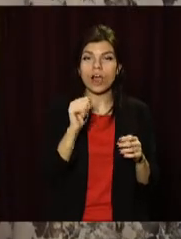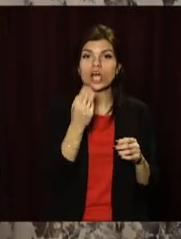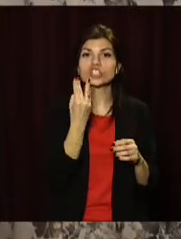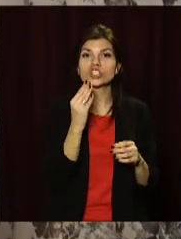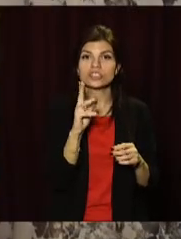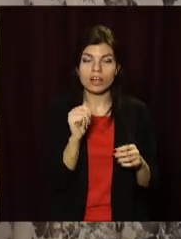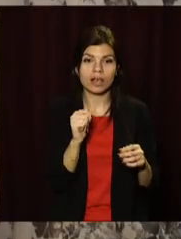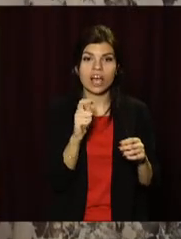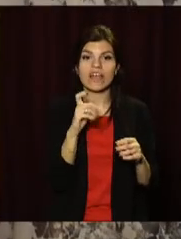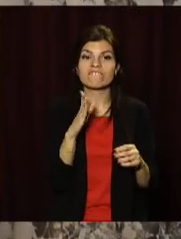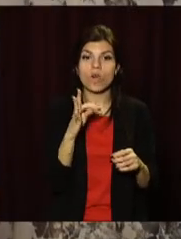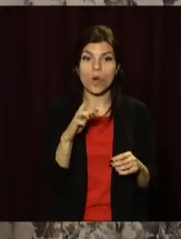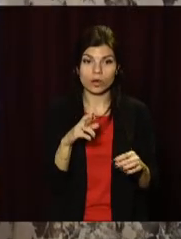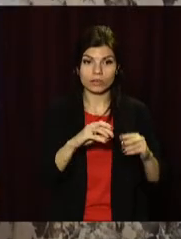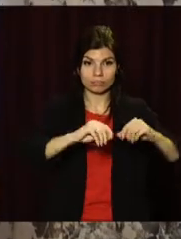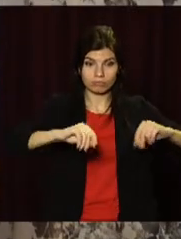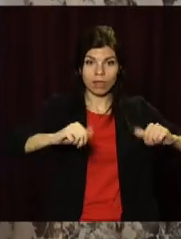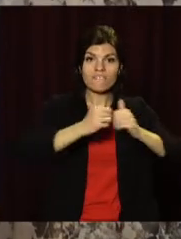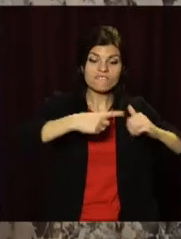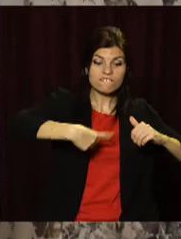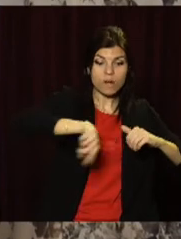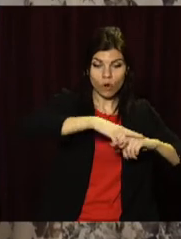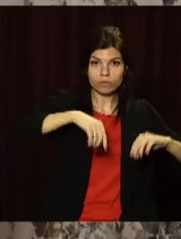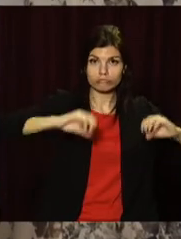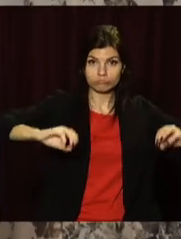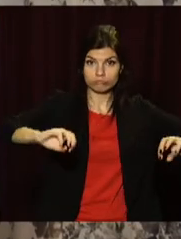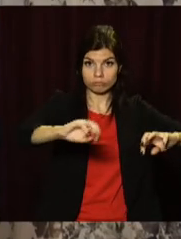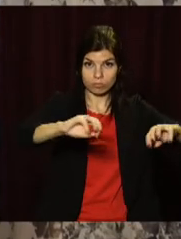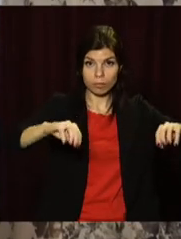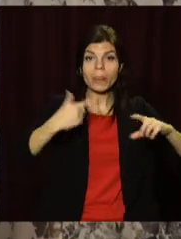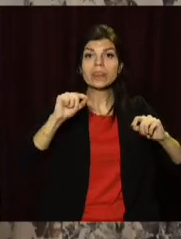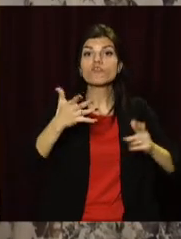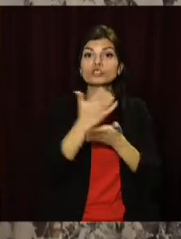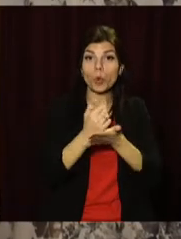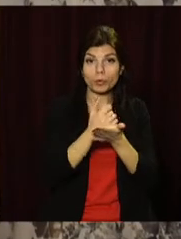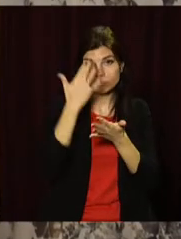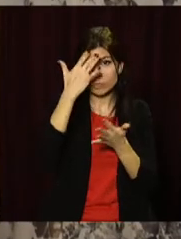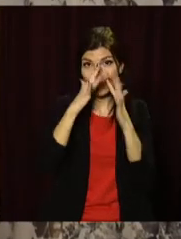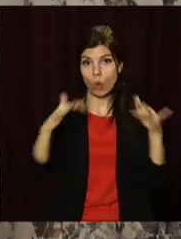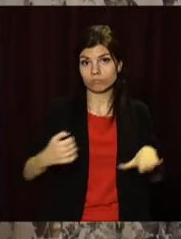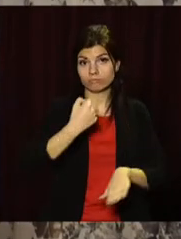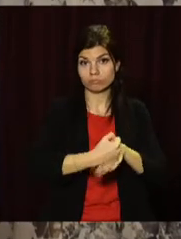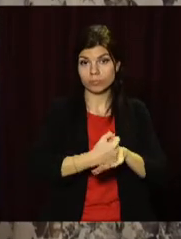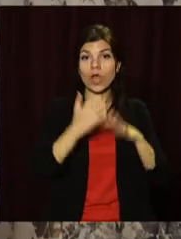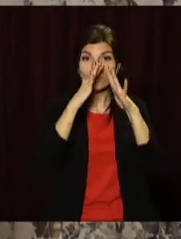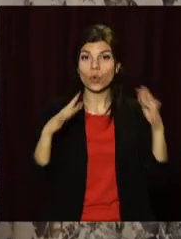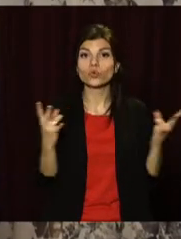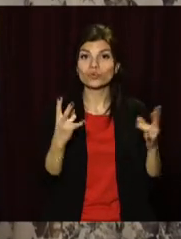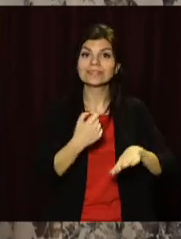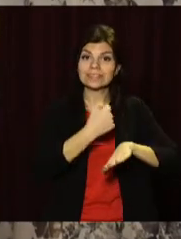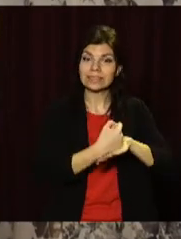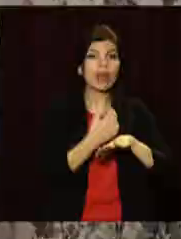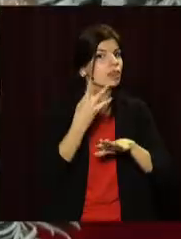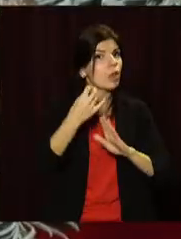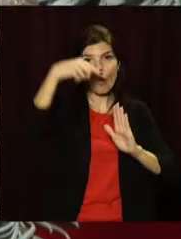хвою. И вокруг места обложить это, где вы собираетесь садить елку. Елку нужно садить